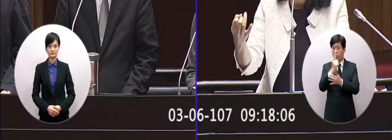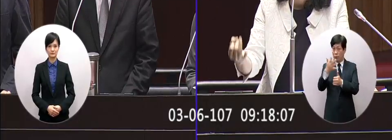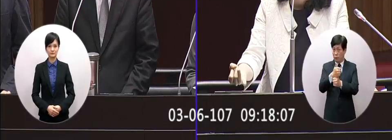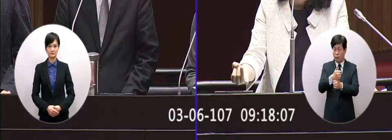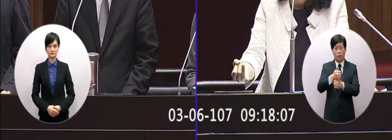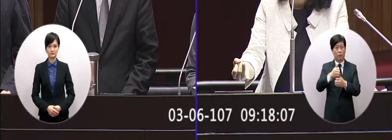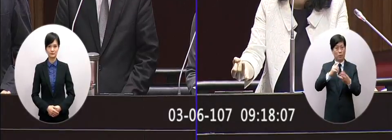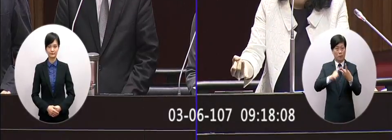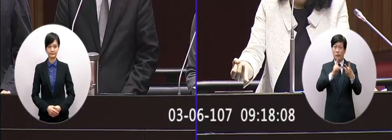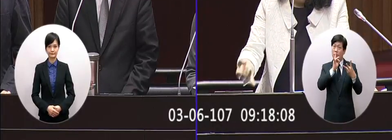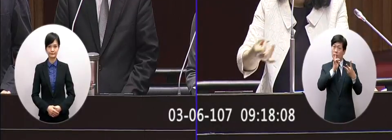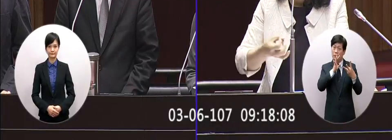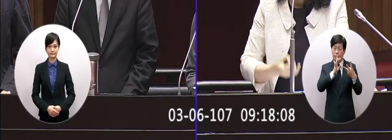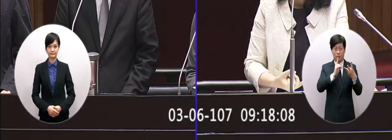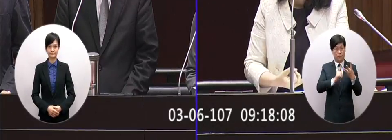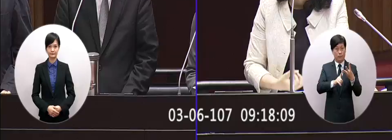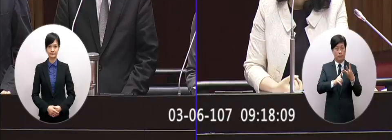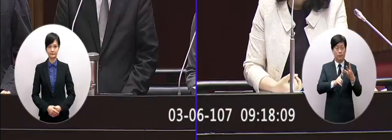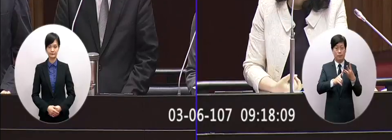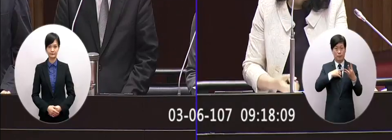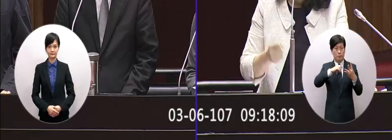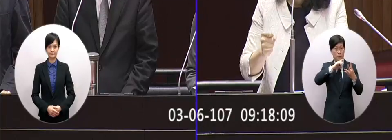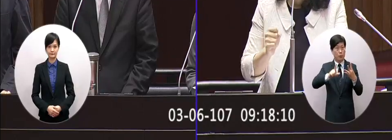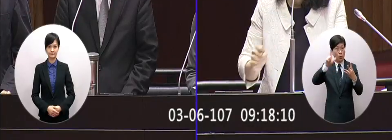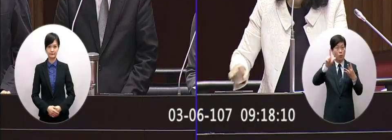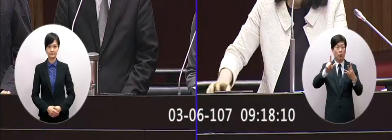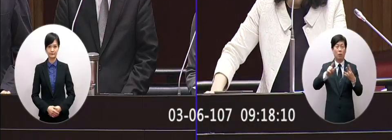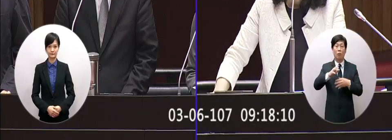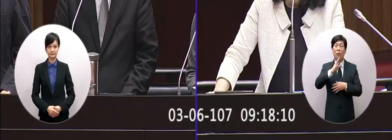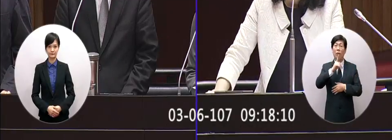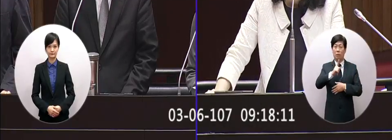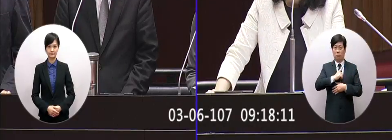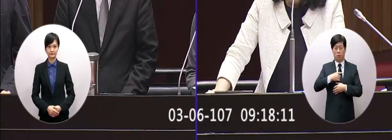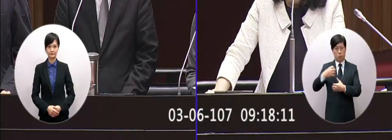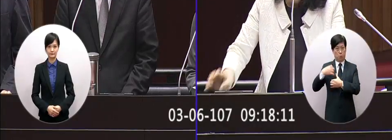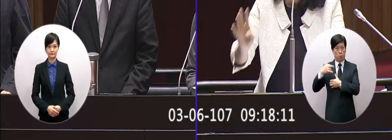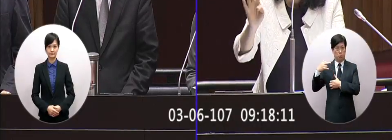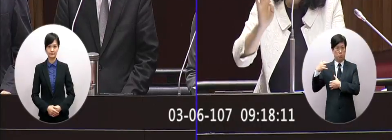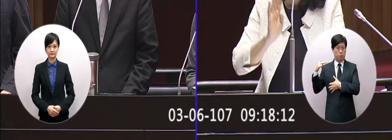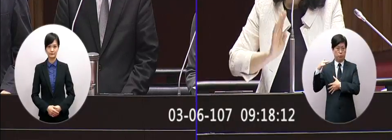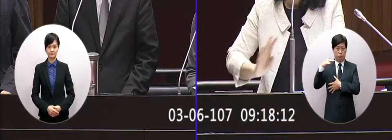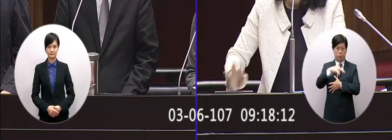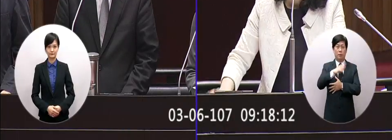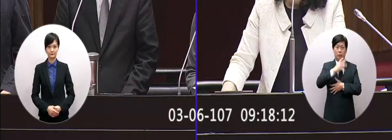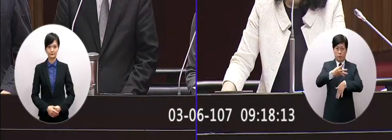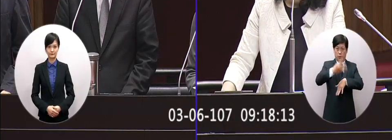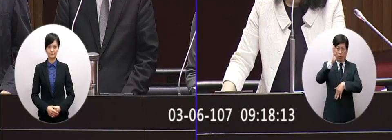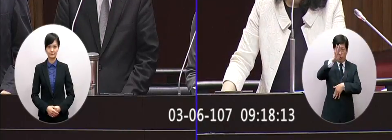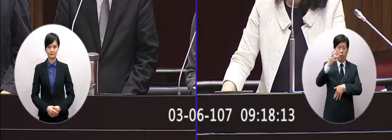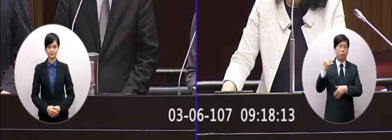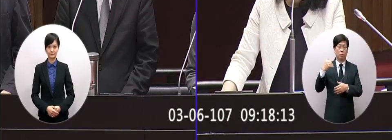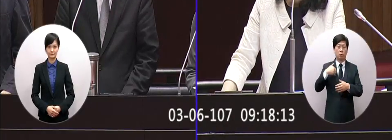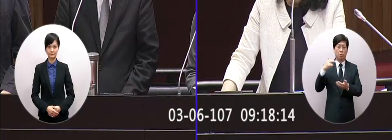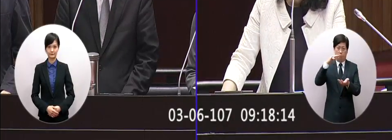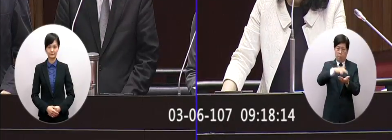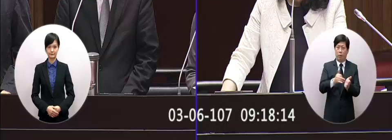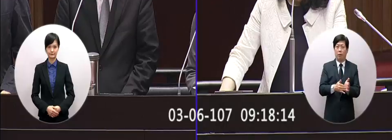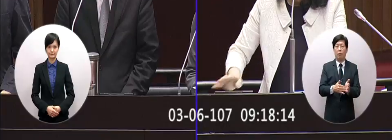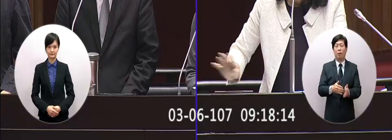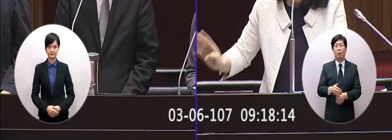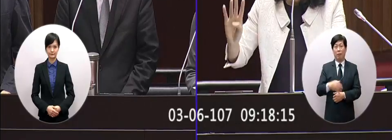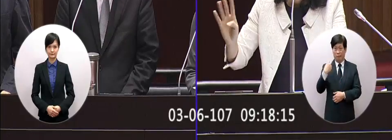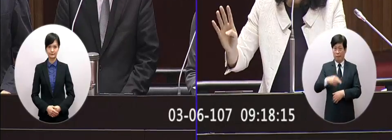的，还有我们台中的以及我们屏东的，都是坐军机到的，而且都是4点以后。好，那另